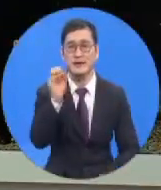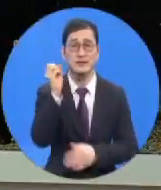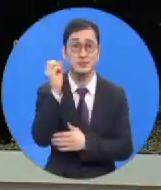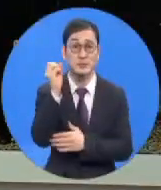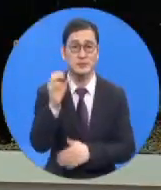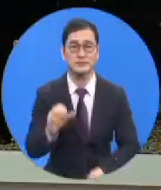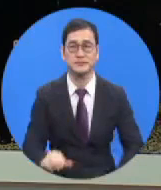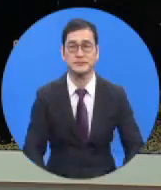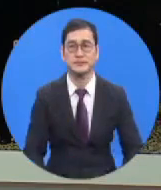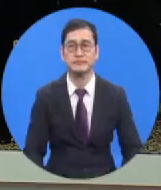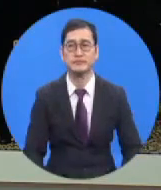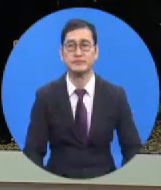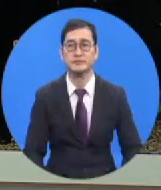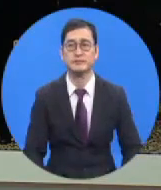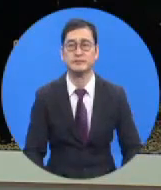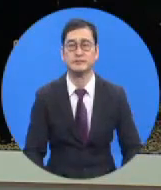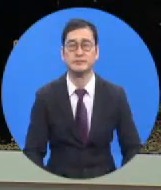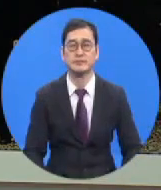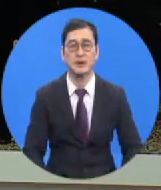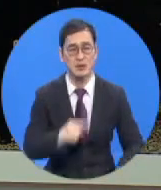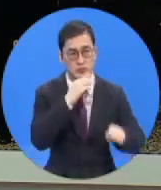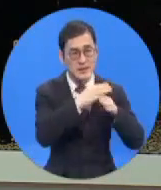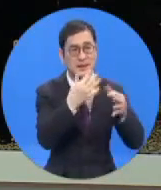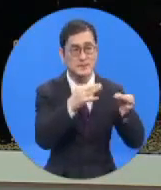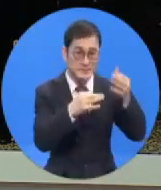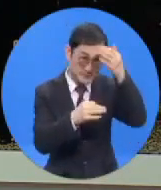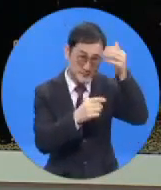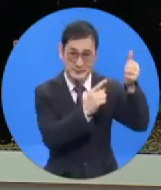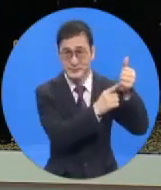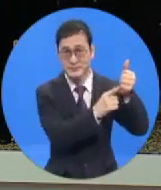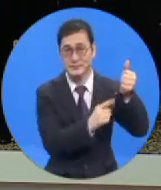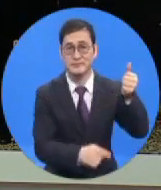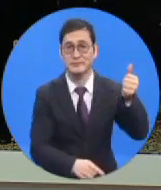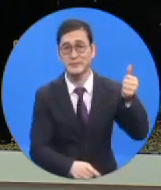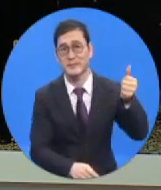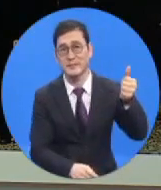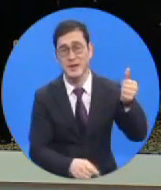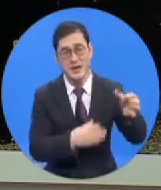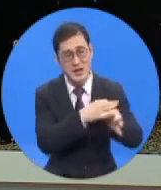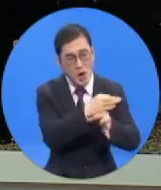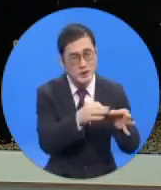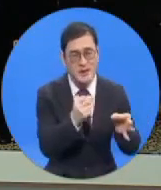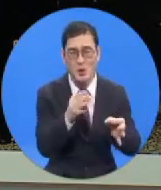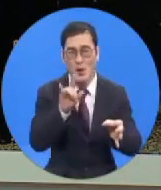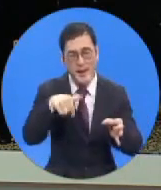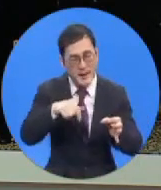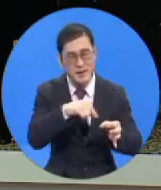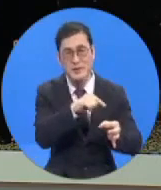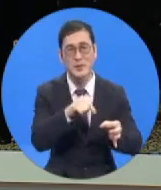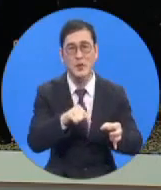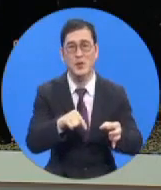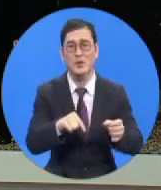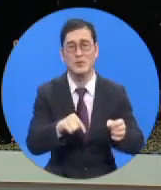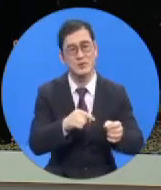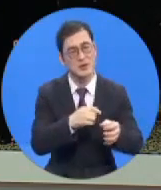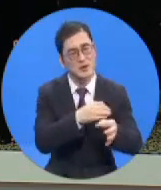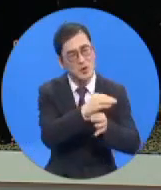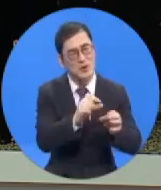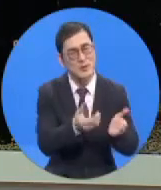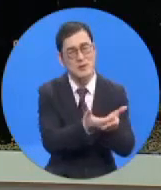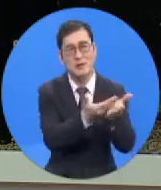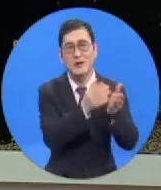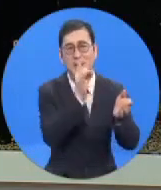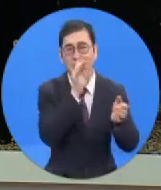5년 동안 마땅한 성과를 내지 못한 김정은이 결국 핵을 앞세워서 병진 노선으로 폐기했다. 이렇게